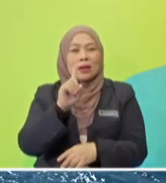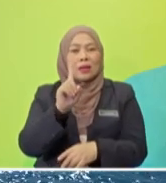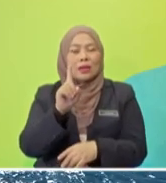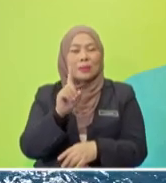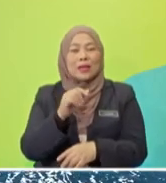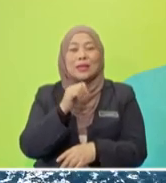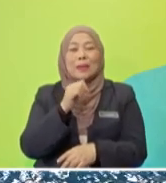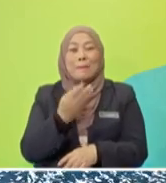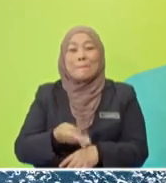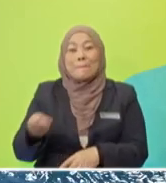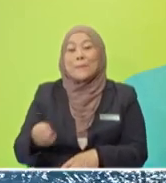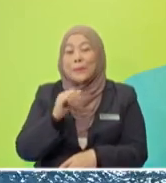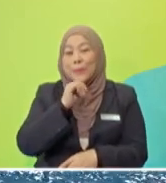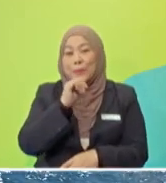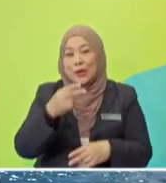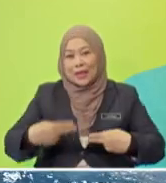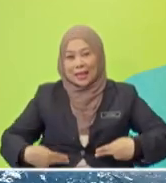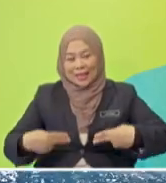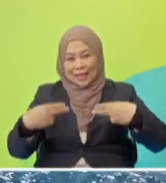bukan hidup